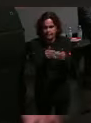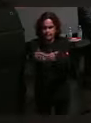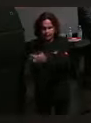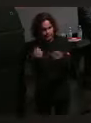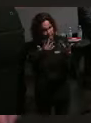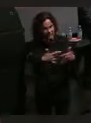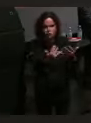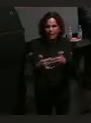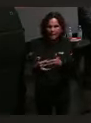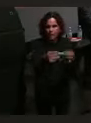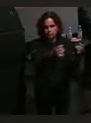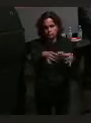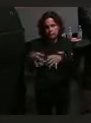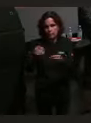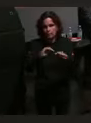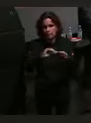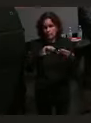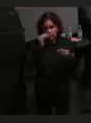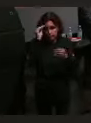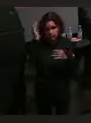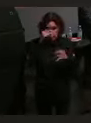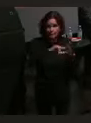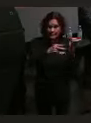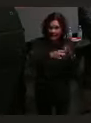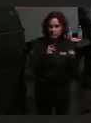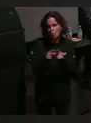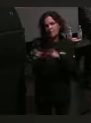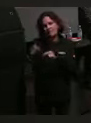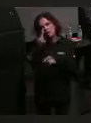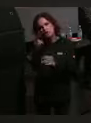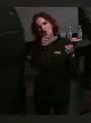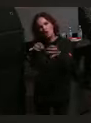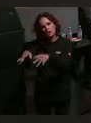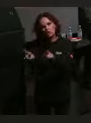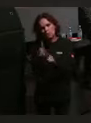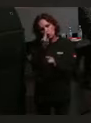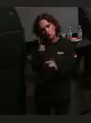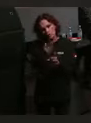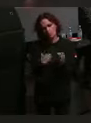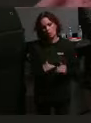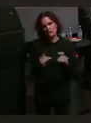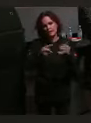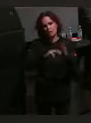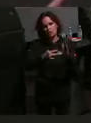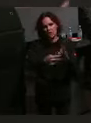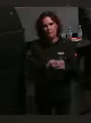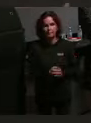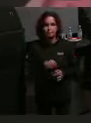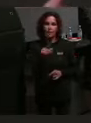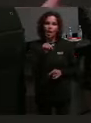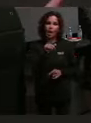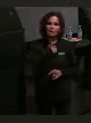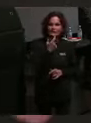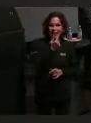og de litt større utfordringene som må løses for å finne på en måte nye måter å organisere systemet vårt på. Asgeir Thomasgaard representerer